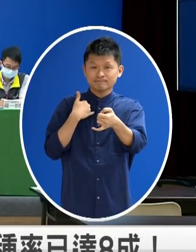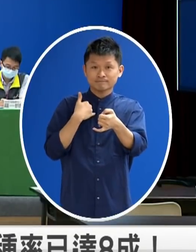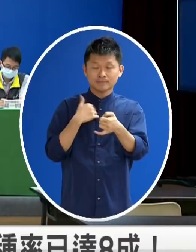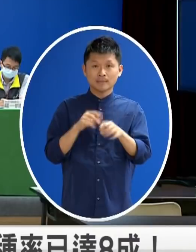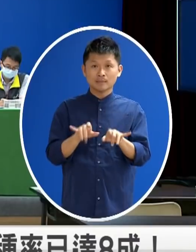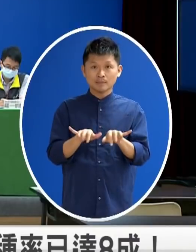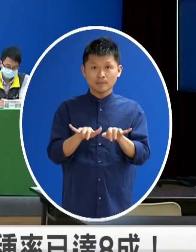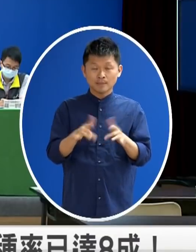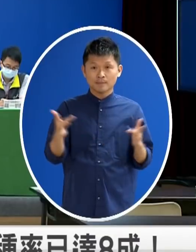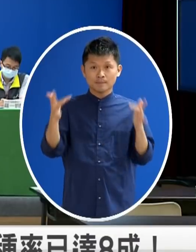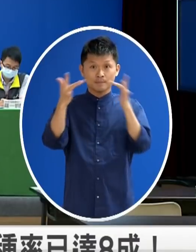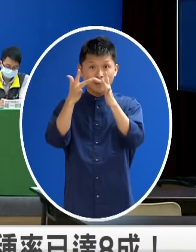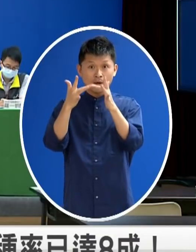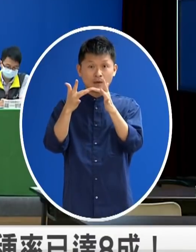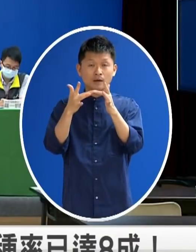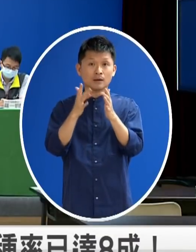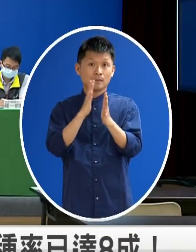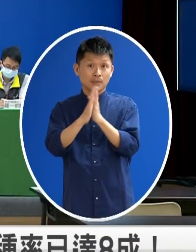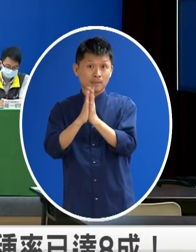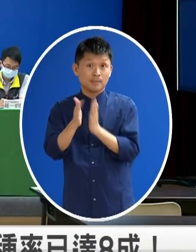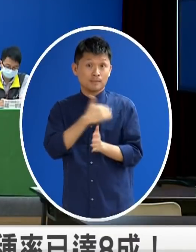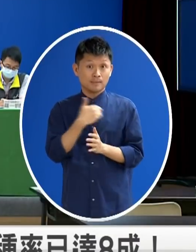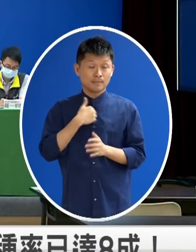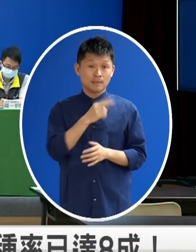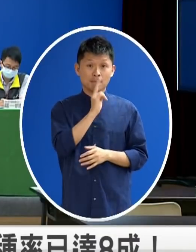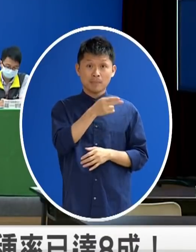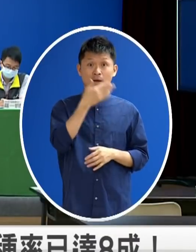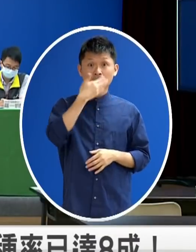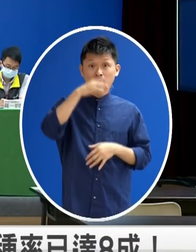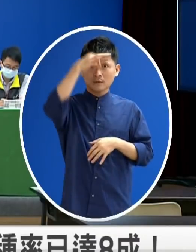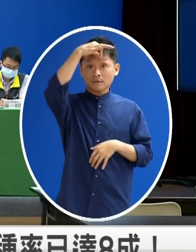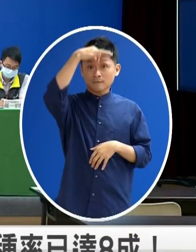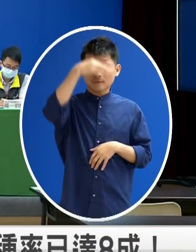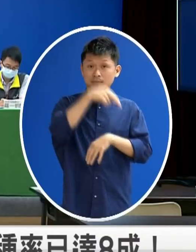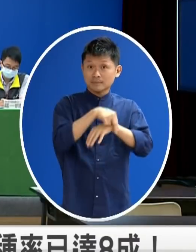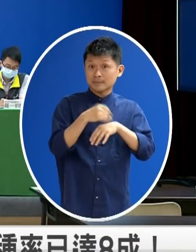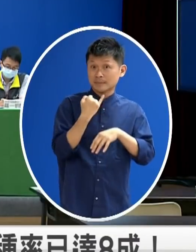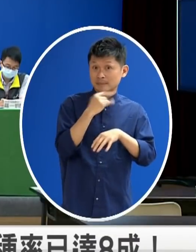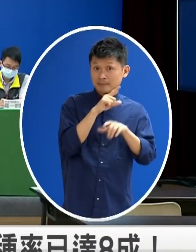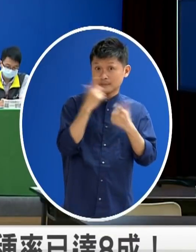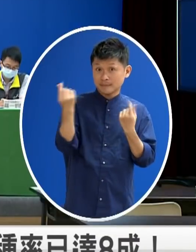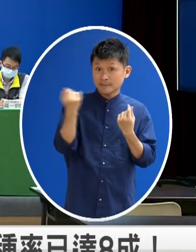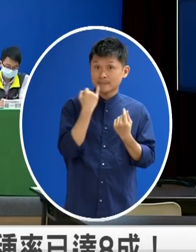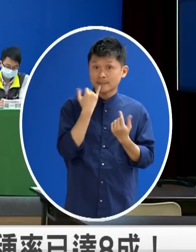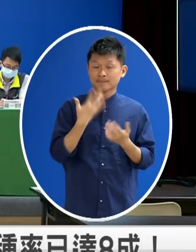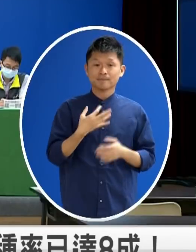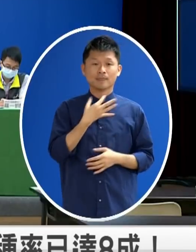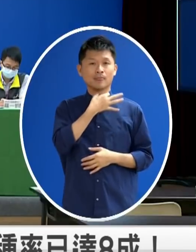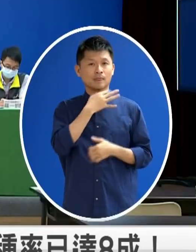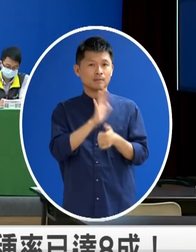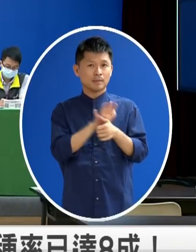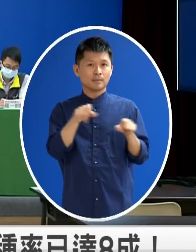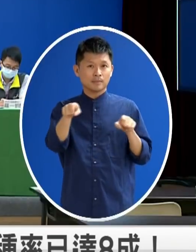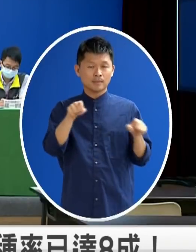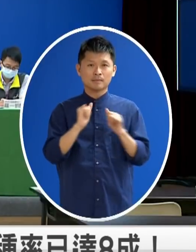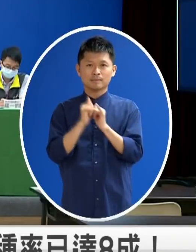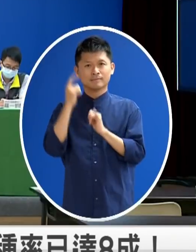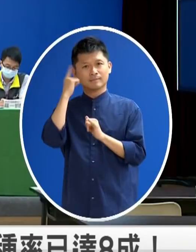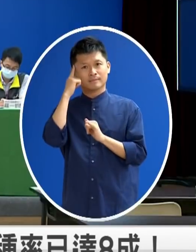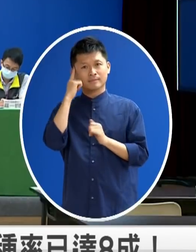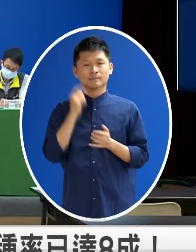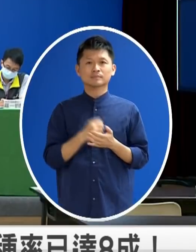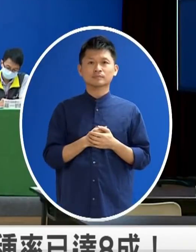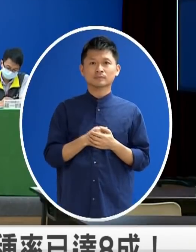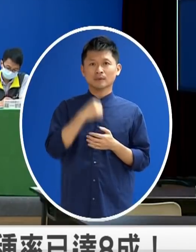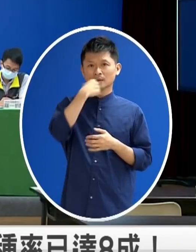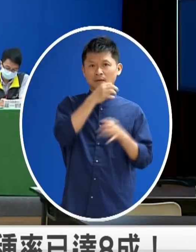虑请唐凤政委设计类似像这样的系统呢？第二题想要请教，针对纾困方案，有民众认为说旅外人士